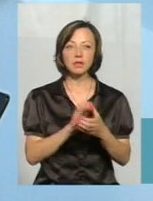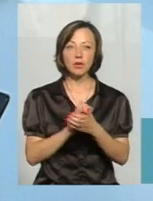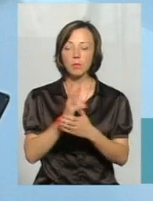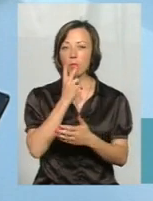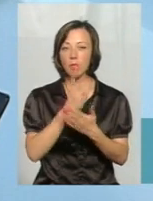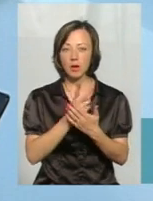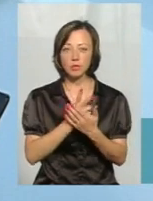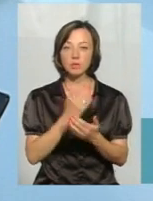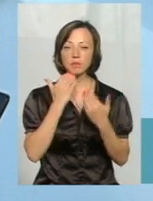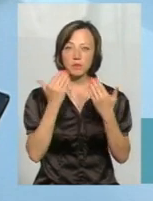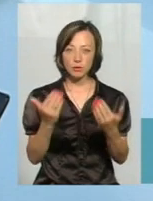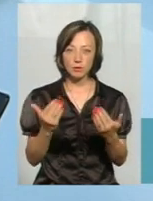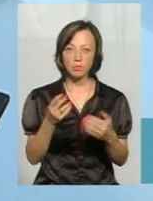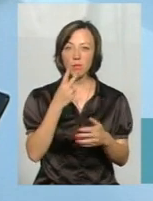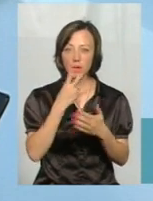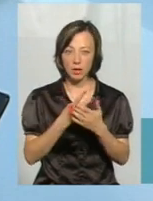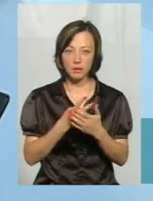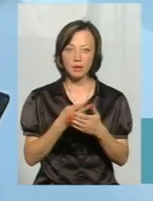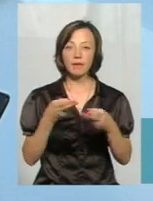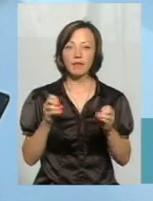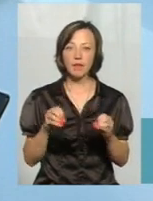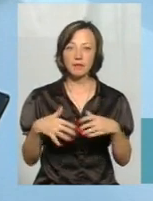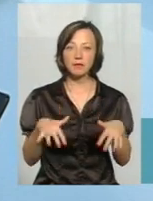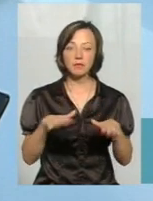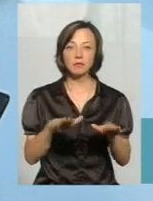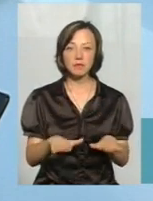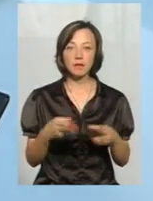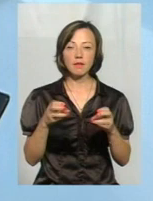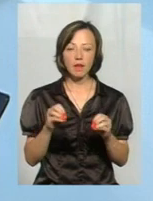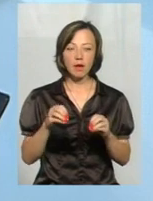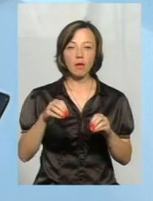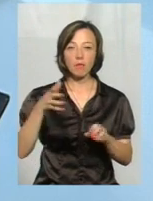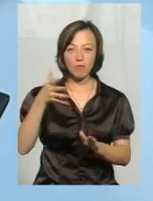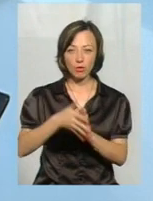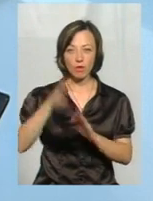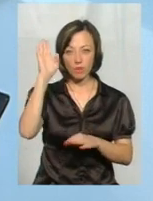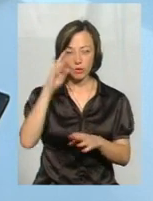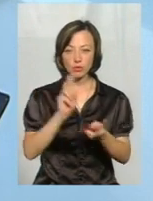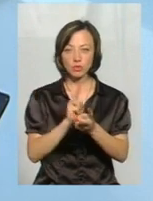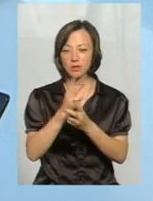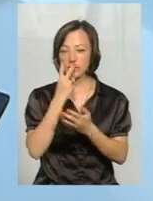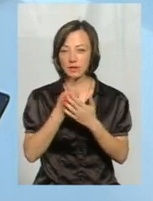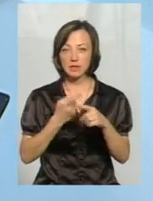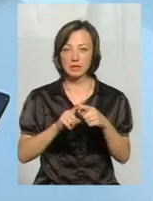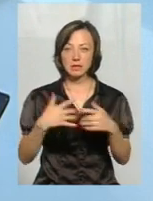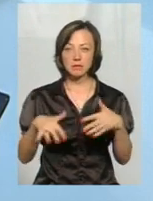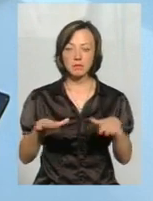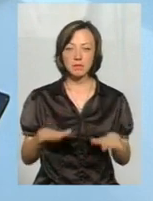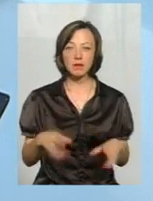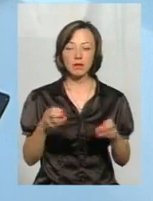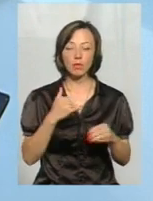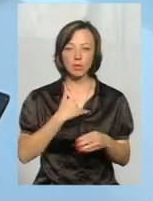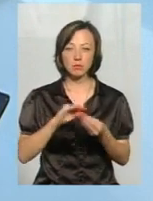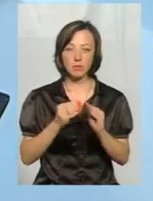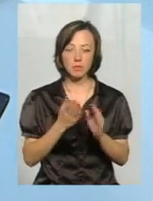бачу, запитую. Ти бачив, де слабкі місця, де от потоки води, давайте будемо зустрічатись, дивитись на ці слабкі місця, де в нас є